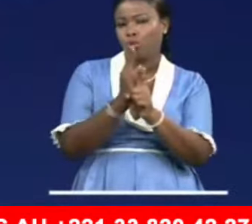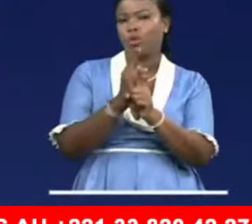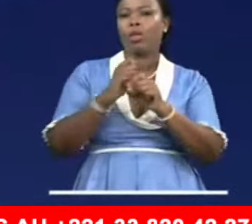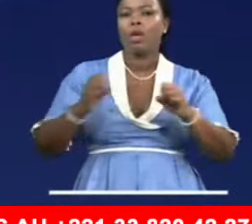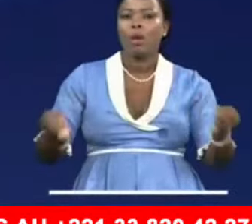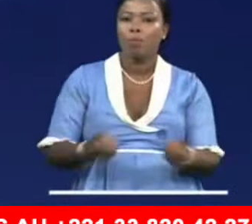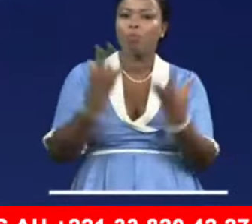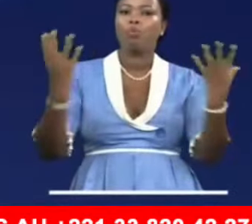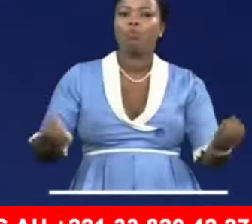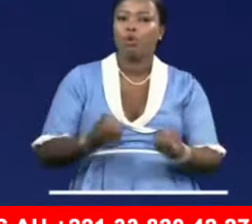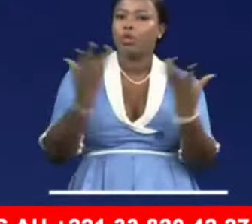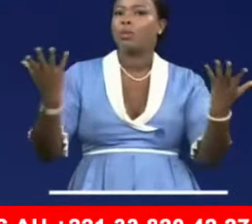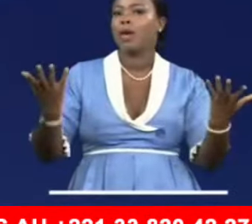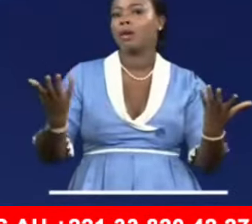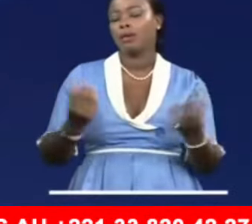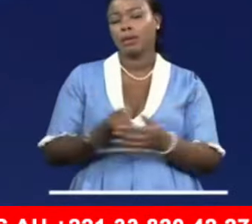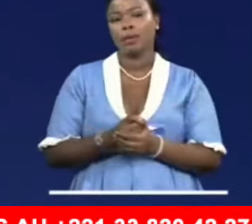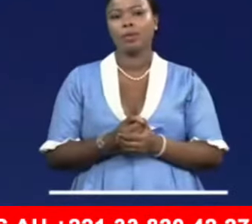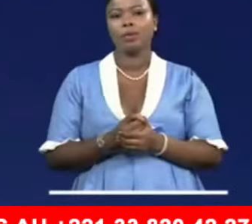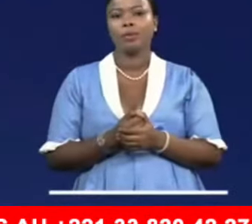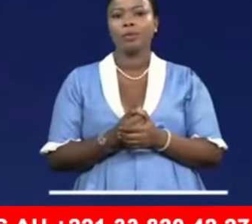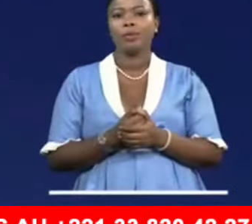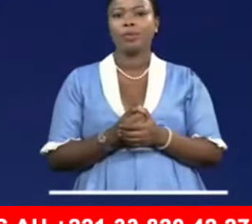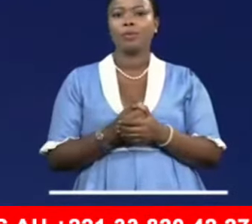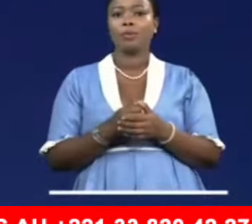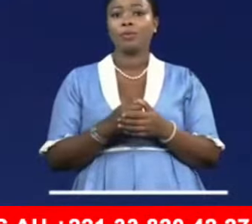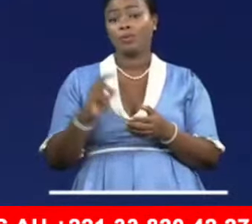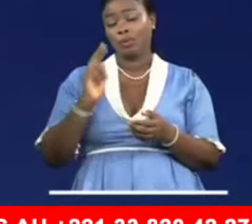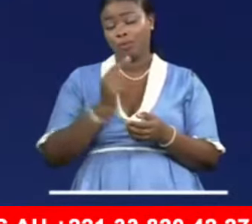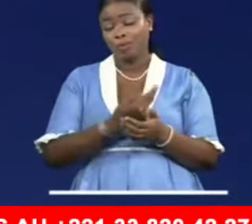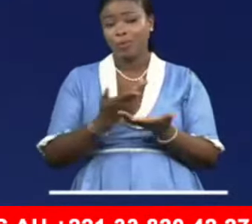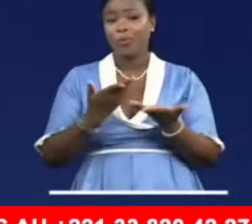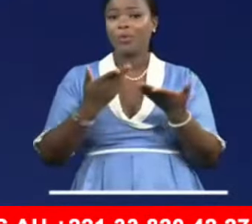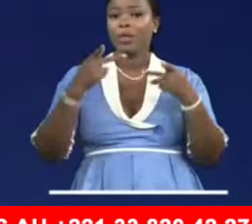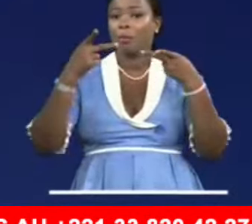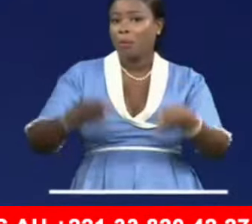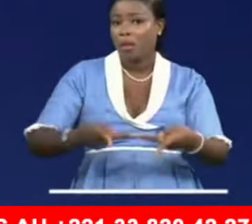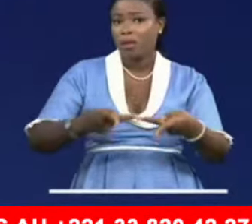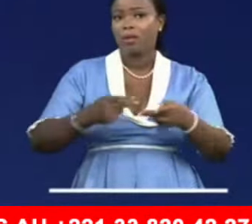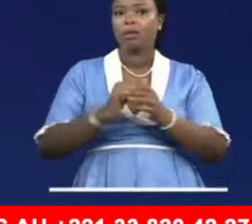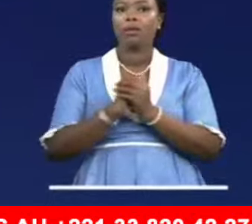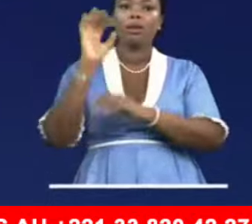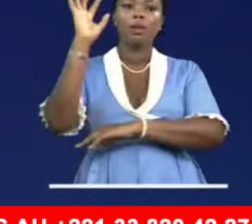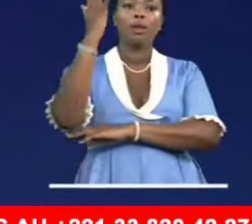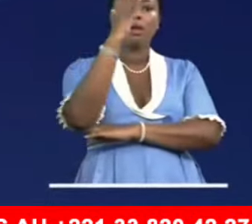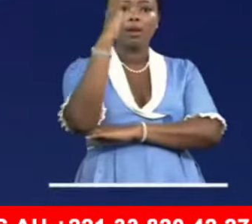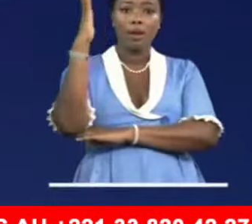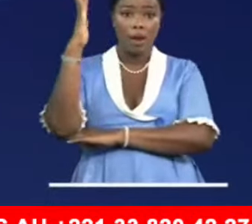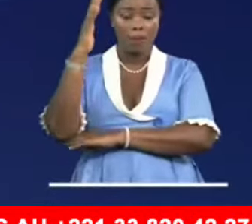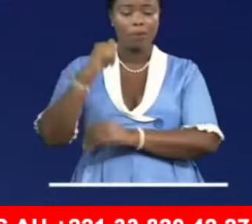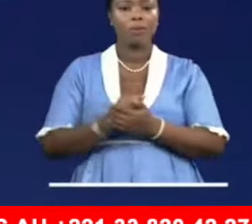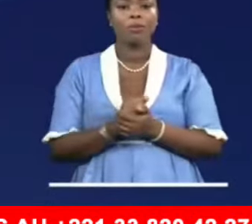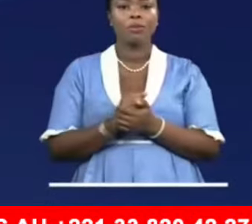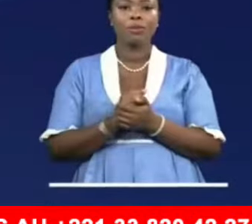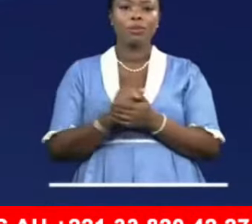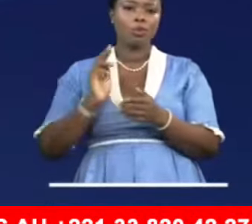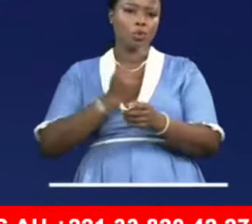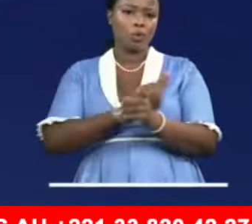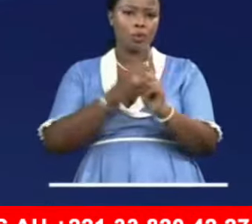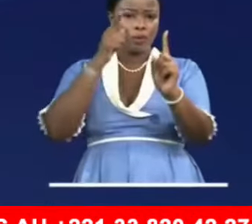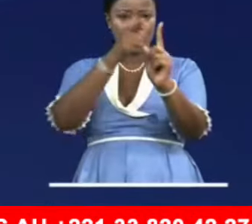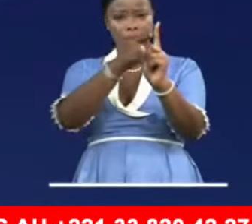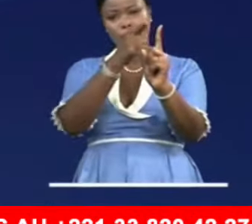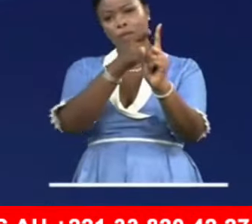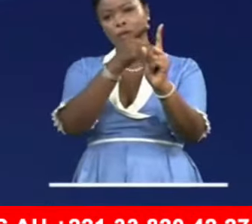n lu serons en vous présentant l'arbre qui symbolise et synthétise notre vision